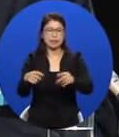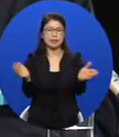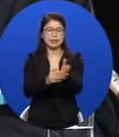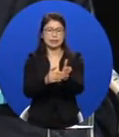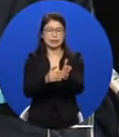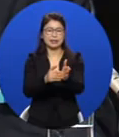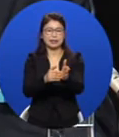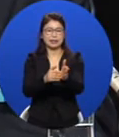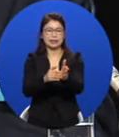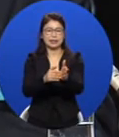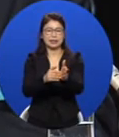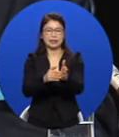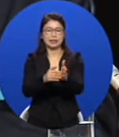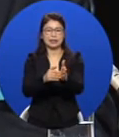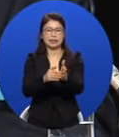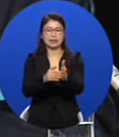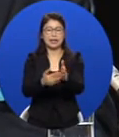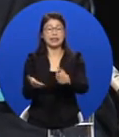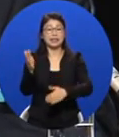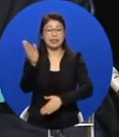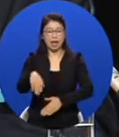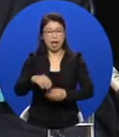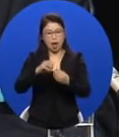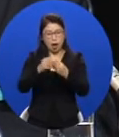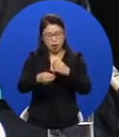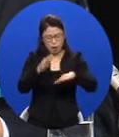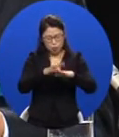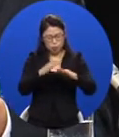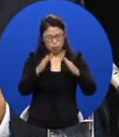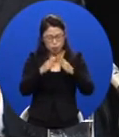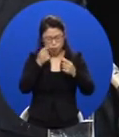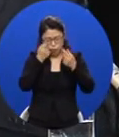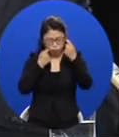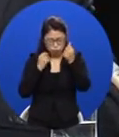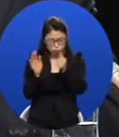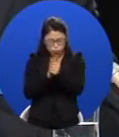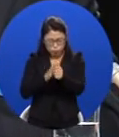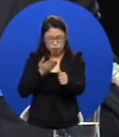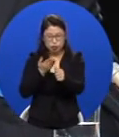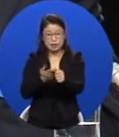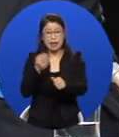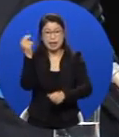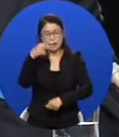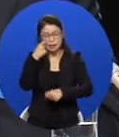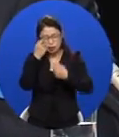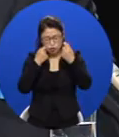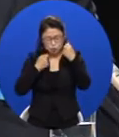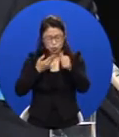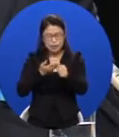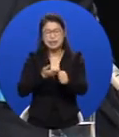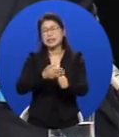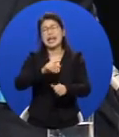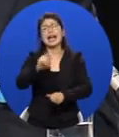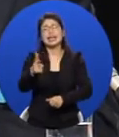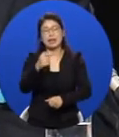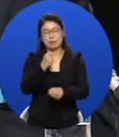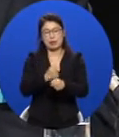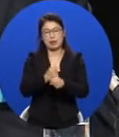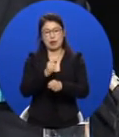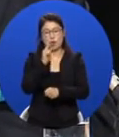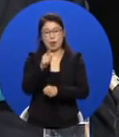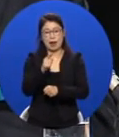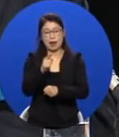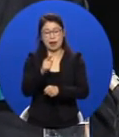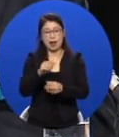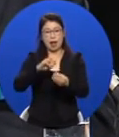네. 걸핏하면은 네. 감귤 농가들 눈물 닦아주겠다고 하고 자기가 다시는 눈물 흘리지 않겠다고 했습니다.